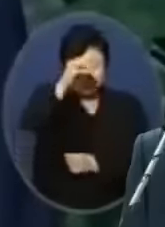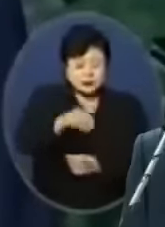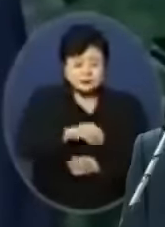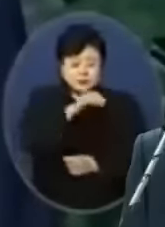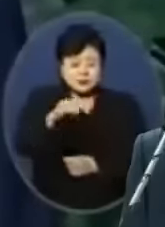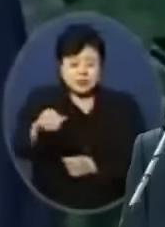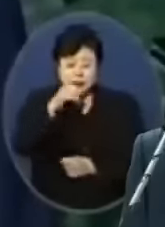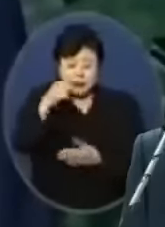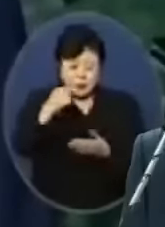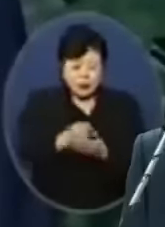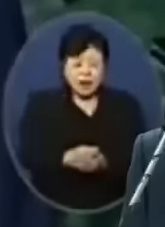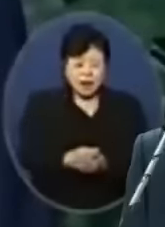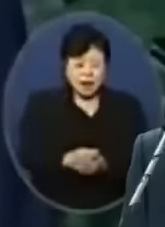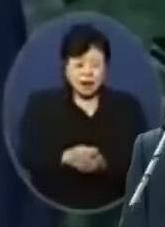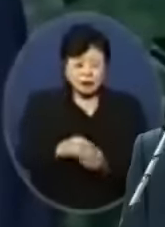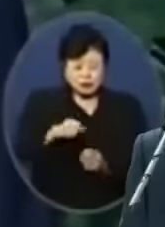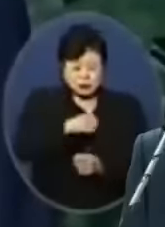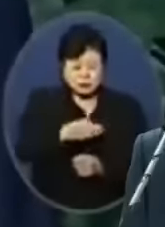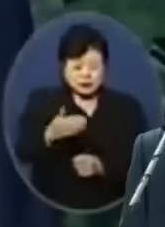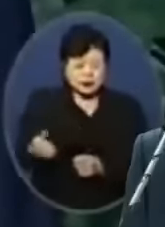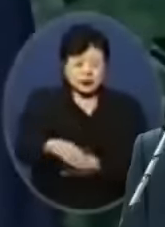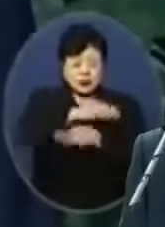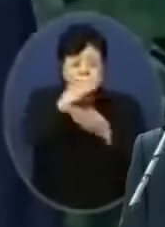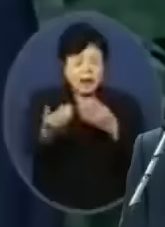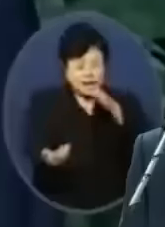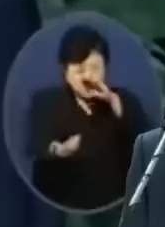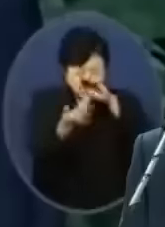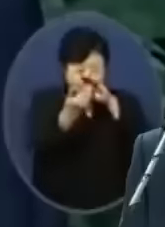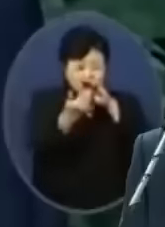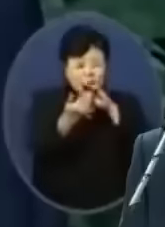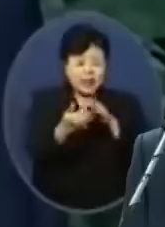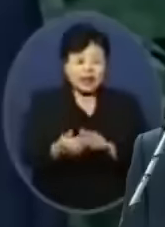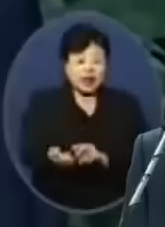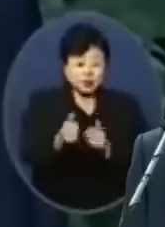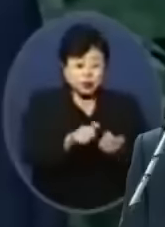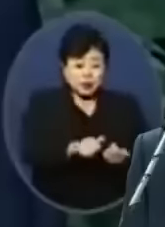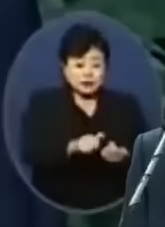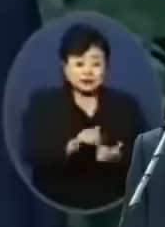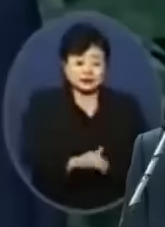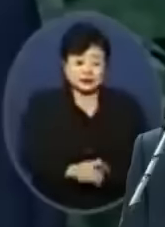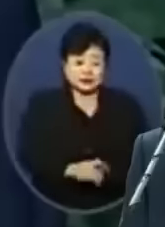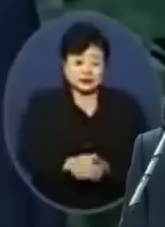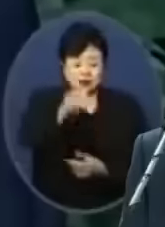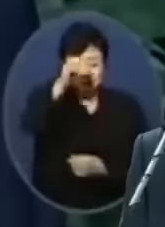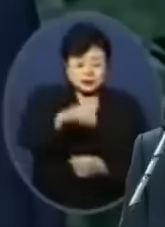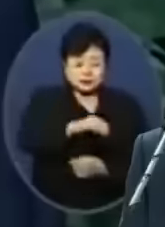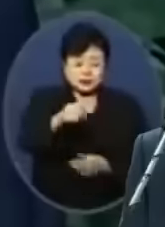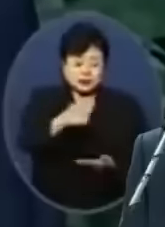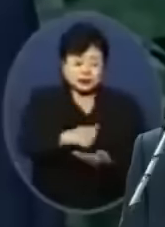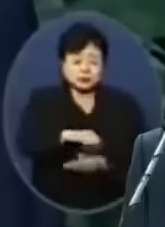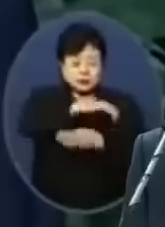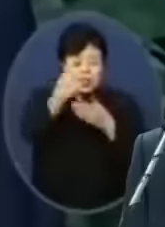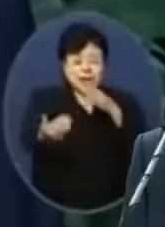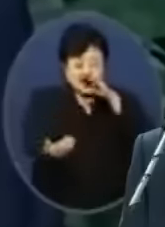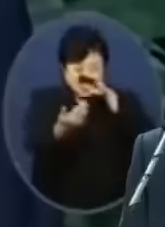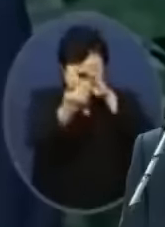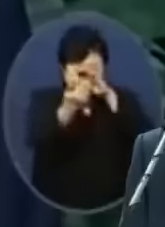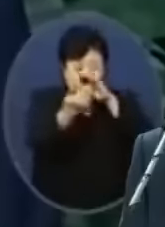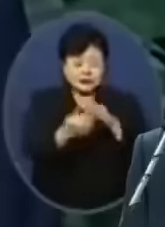박혀 몸지고 피 흘리면서 내가 다 이루었다고 운명하셨습니다. 십자가에서 주님이 다 이루었다는